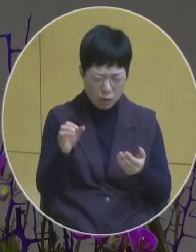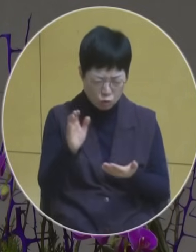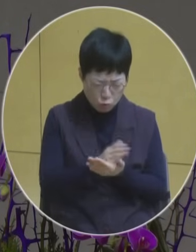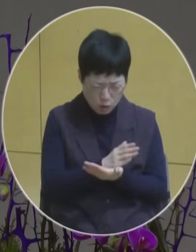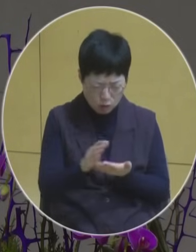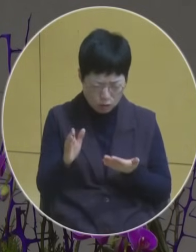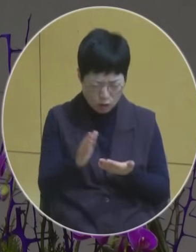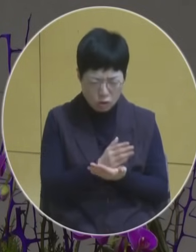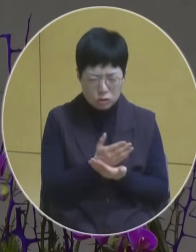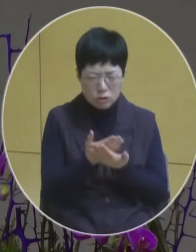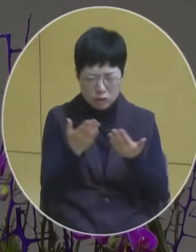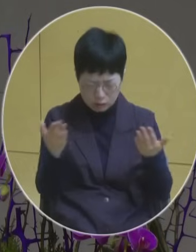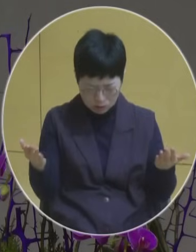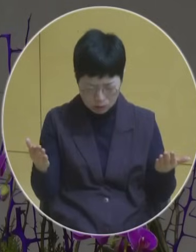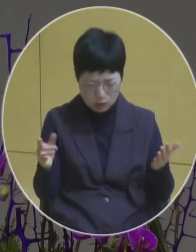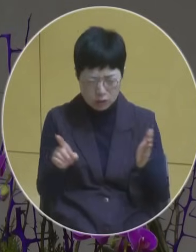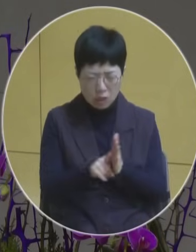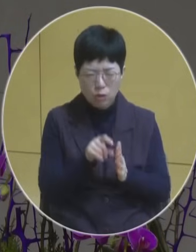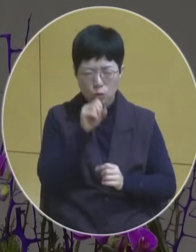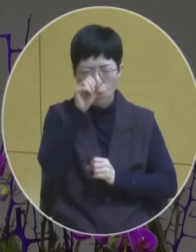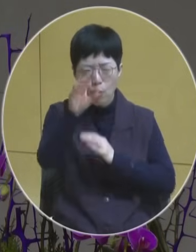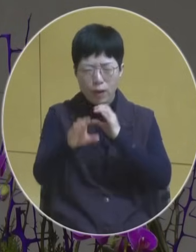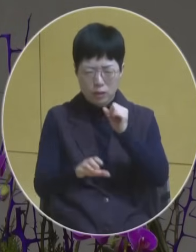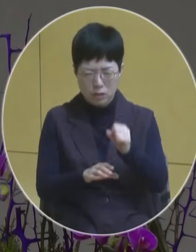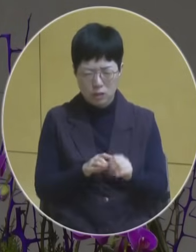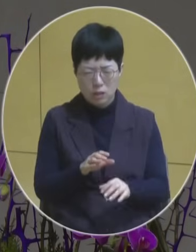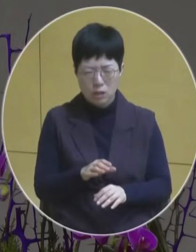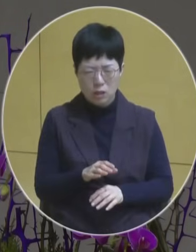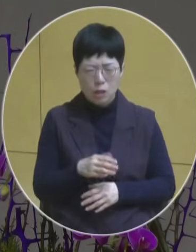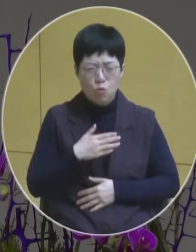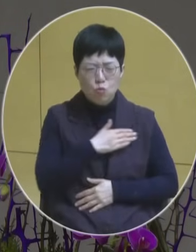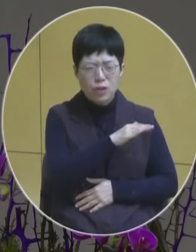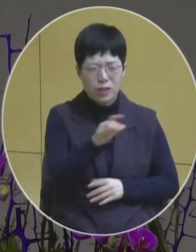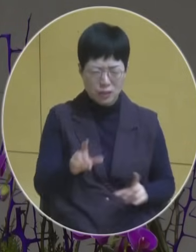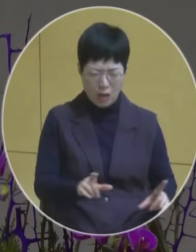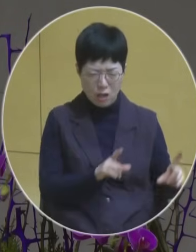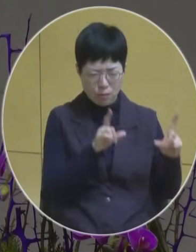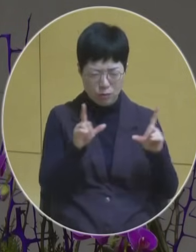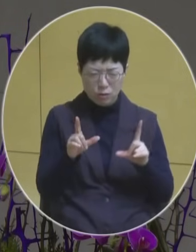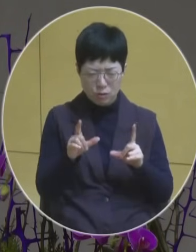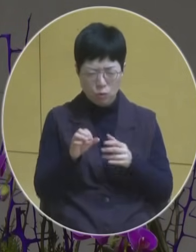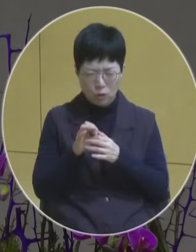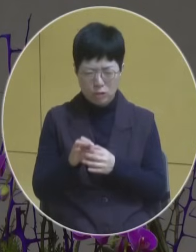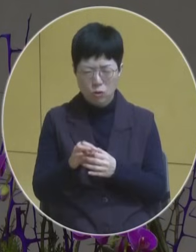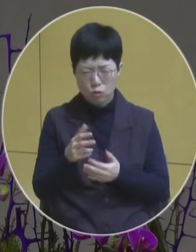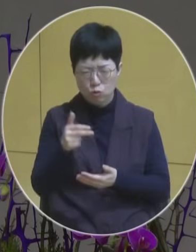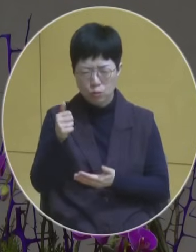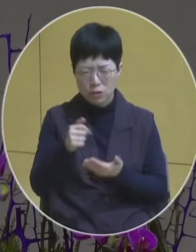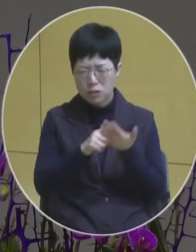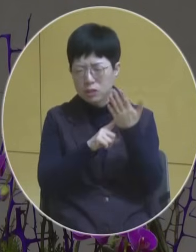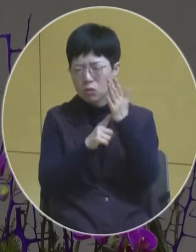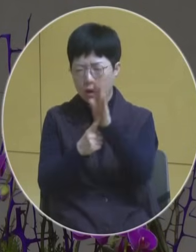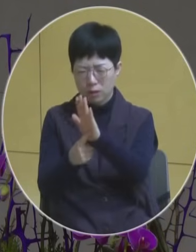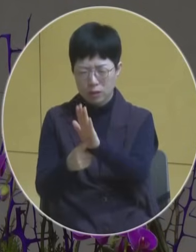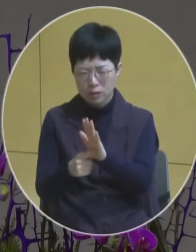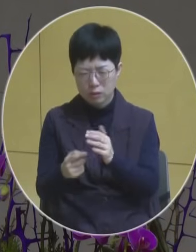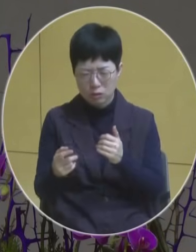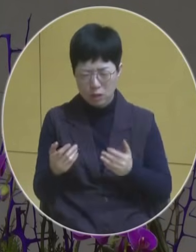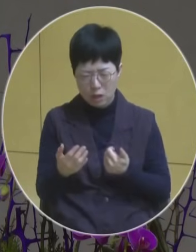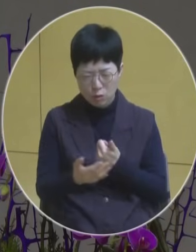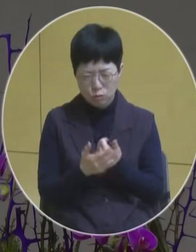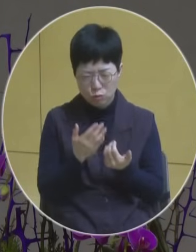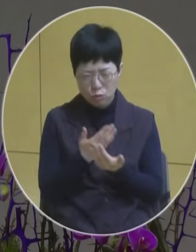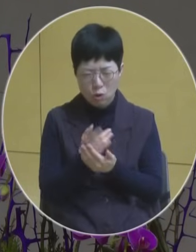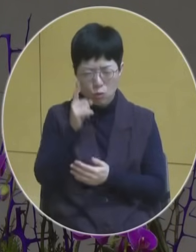올려드리는 그 기쁨과 신앙 고백의 하나님 삶이 우리의 일상생활을 통해서도 증거되고 나타날 수 있도록 도와주시며